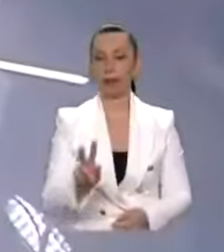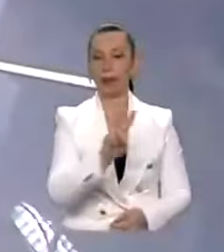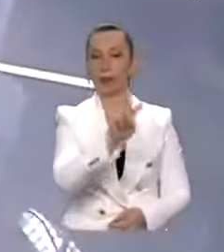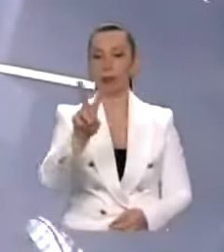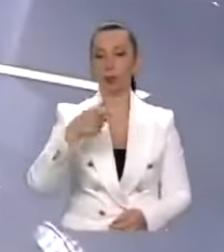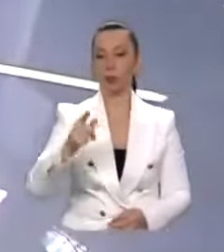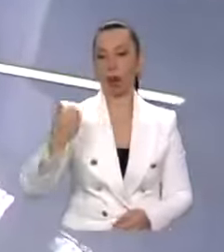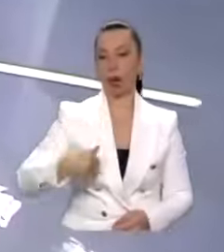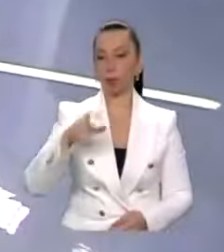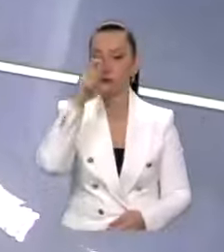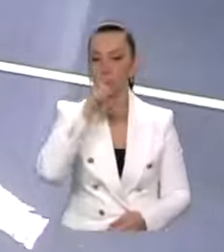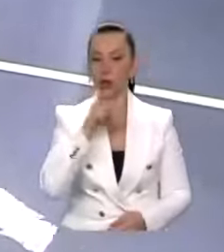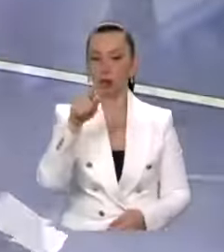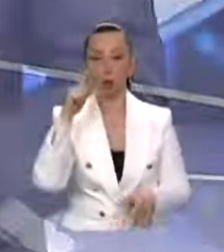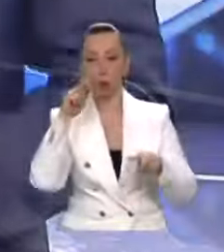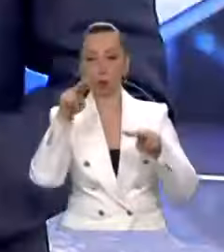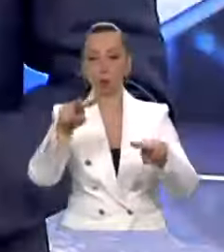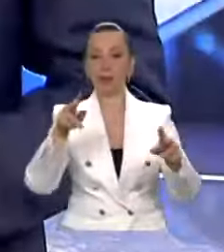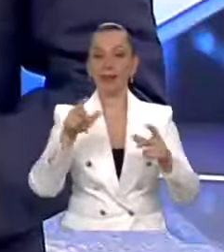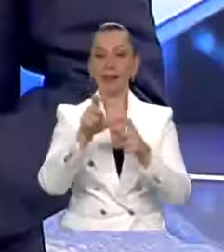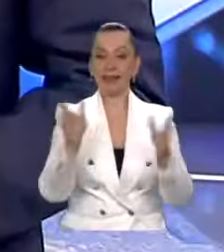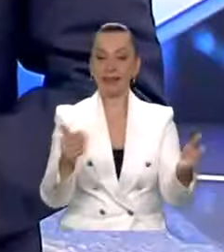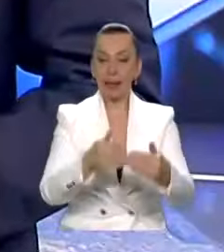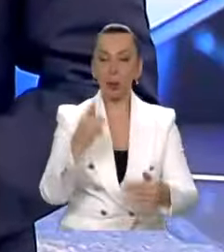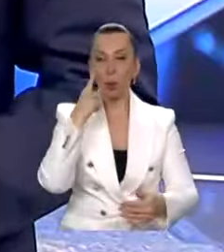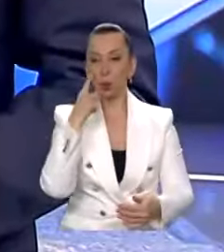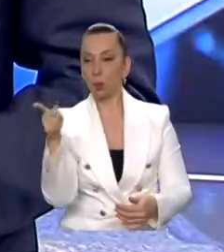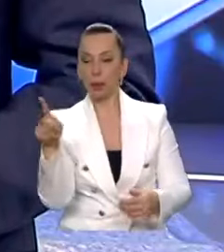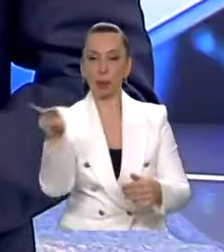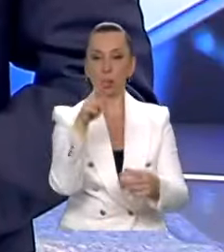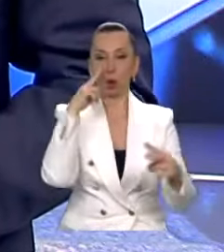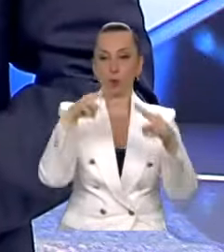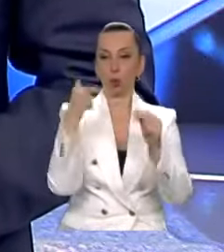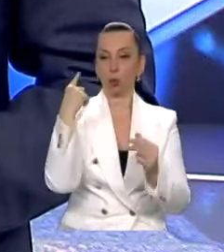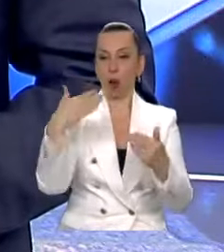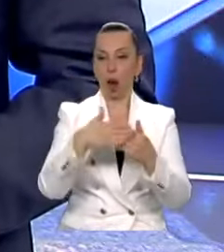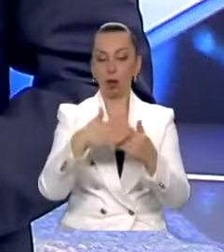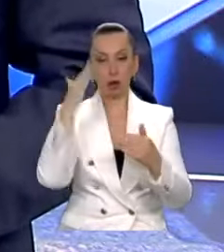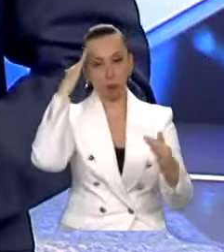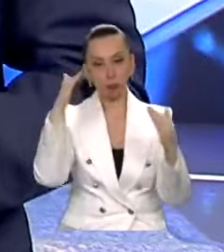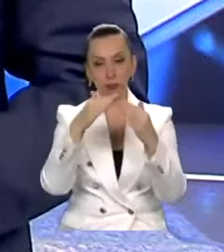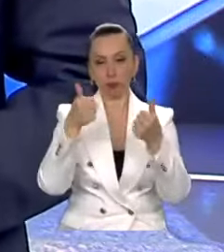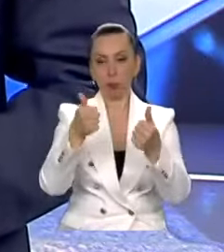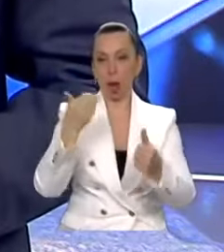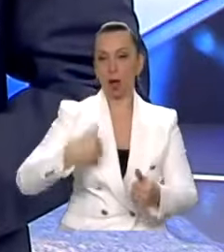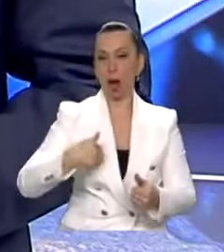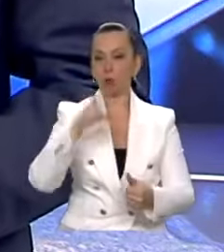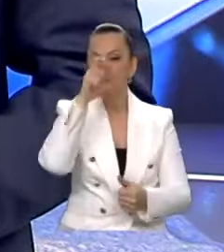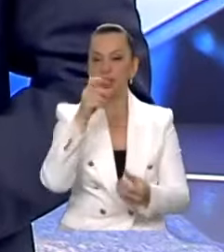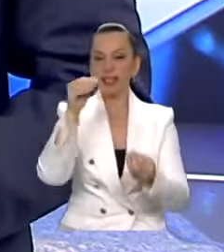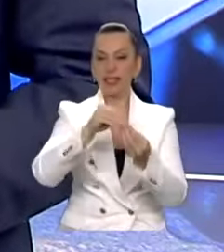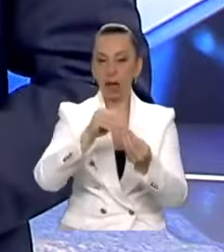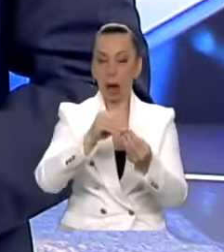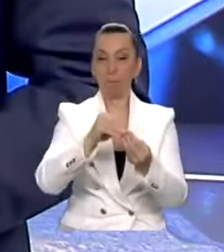700 bin kamu işçisinin gözü sendikalarla hükümet arasındaki görüşmedeydi. Dün akşam uzlaşı sağlandı ve kamu işçilerinin zammı